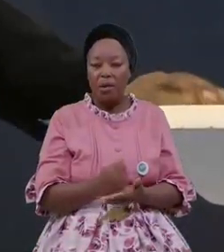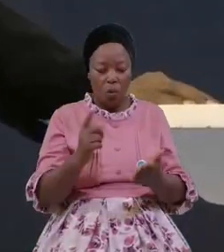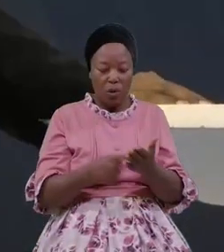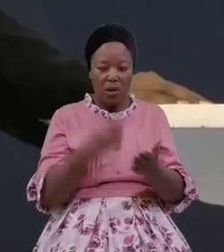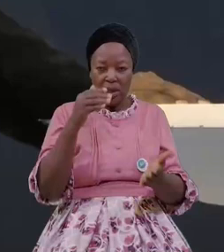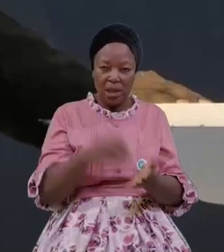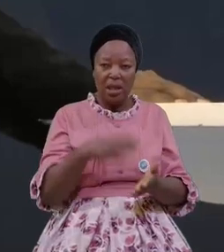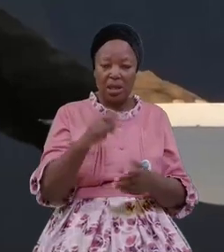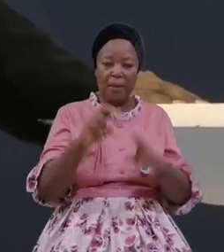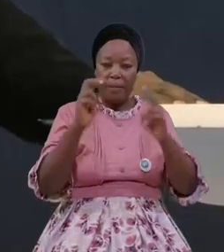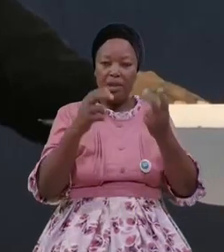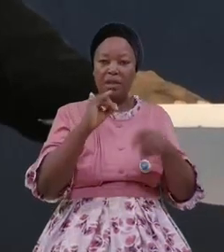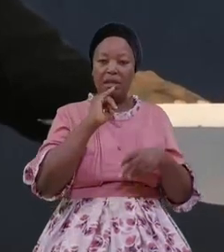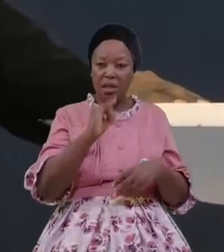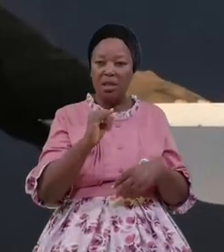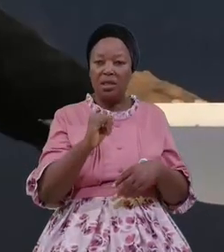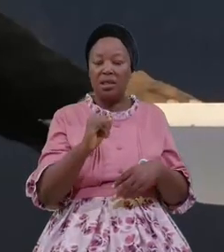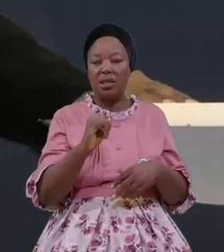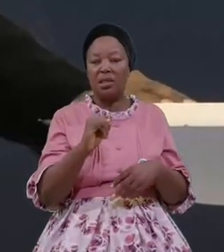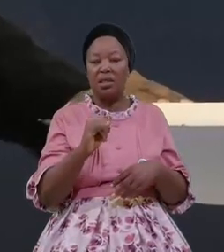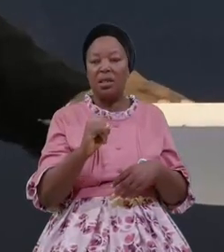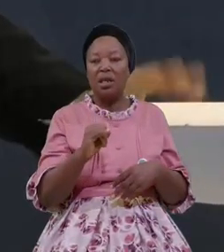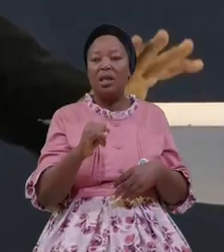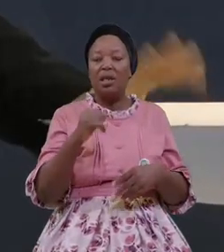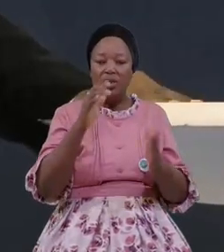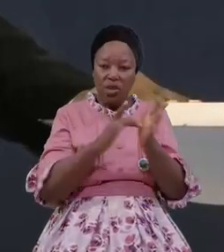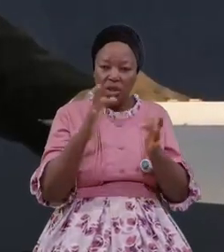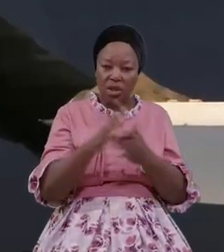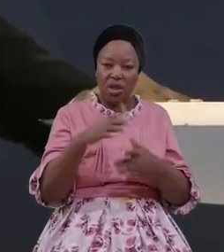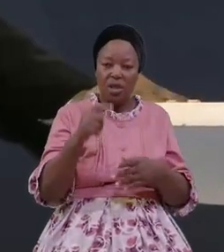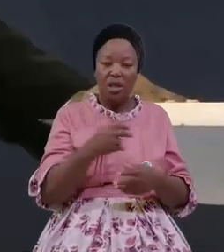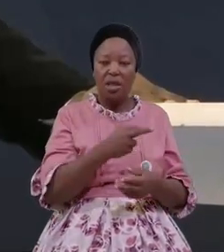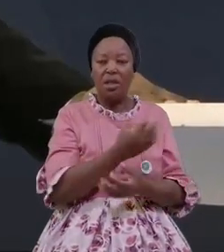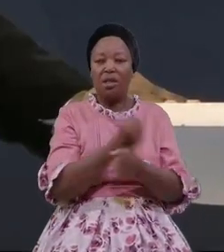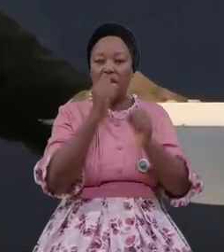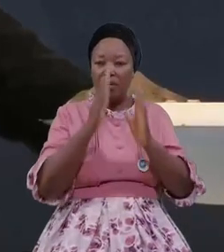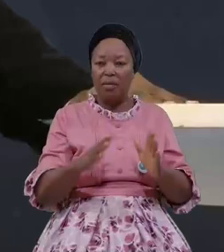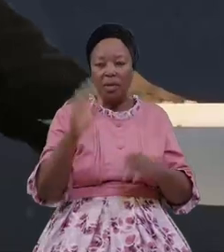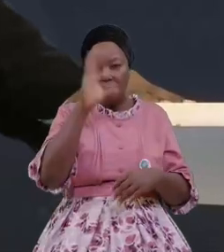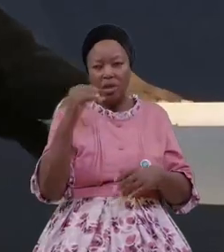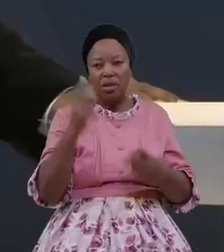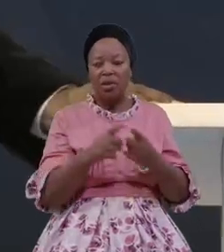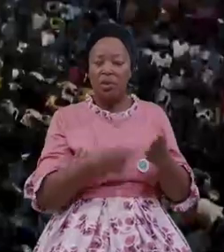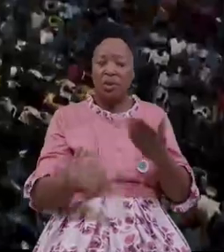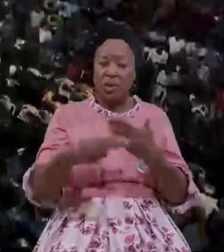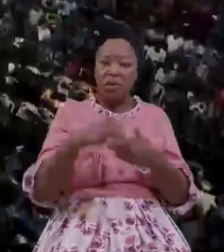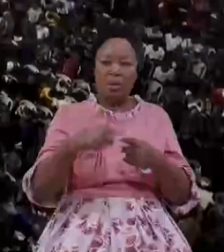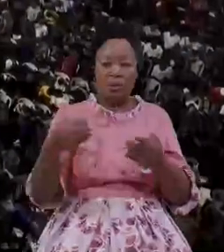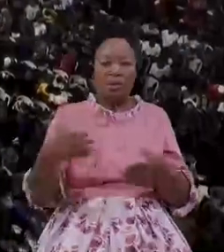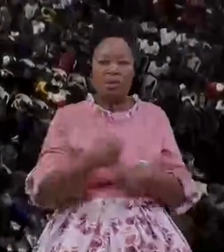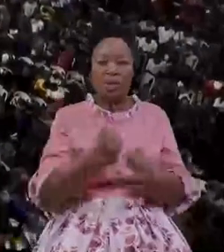est Jésus le Rédempteur qui cherche à nous restaurer à nous